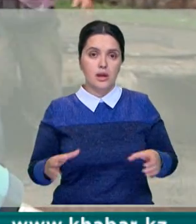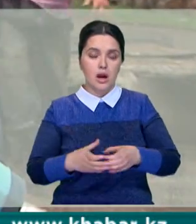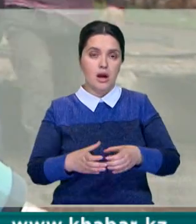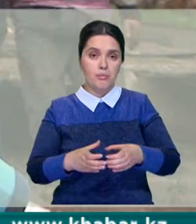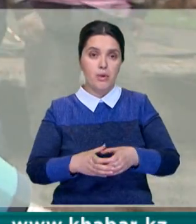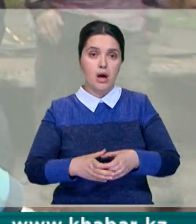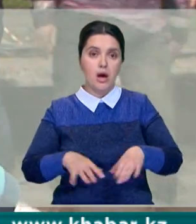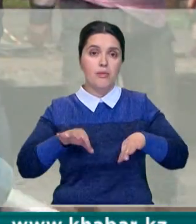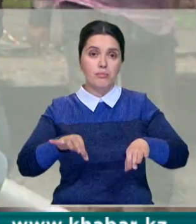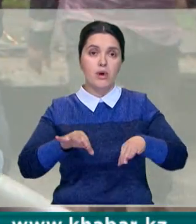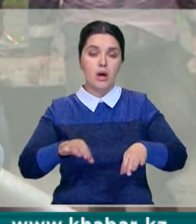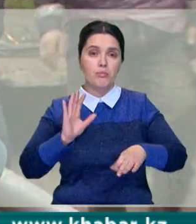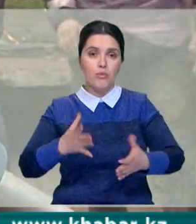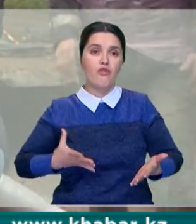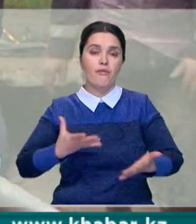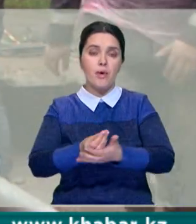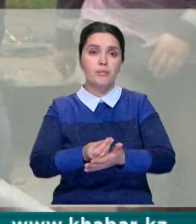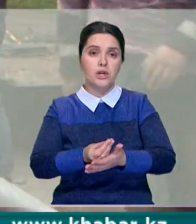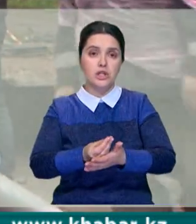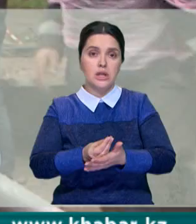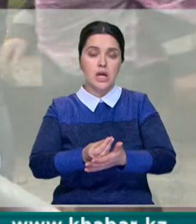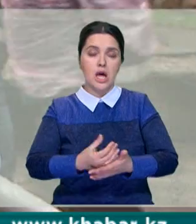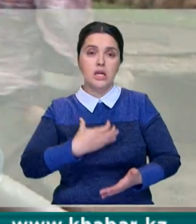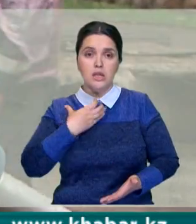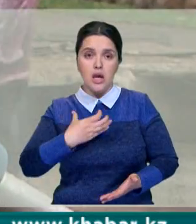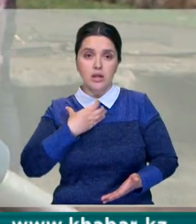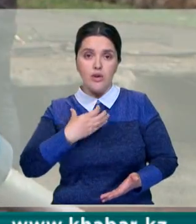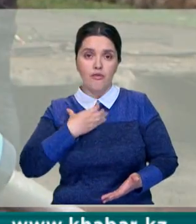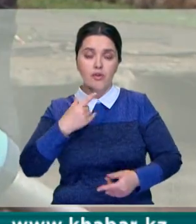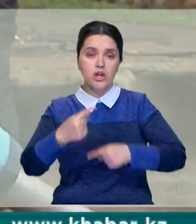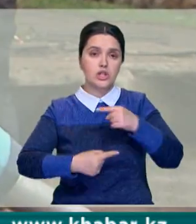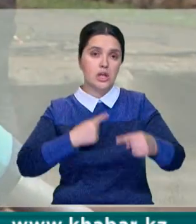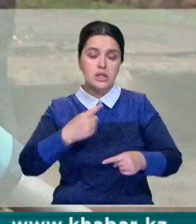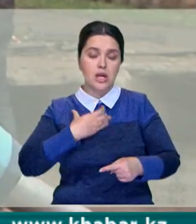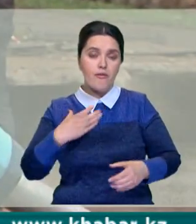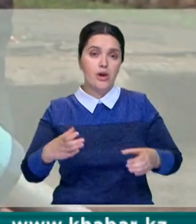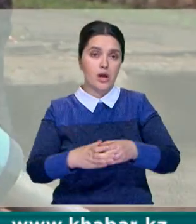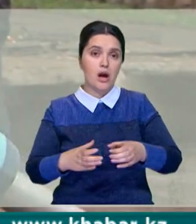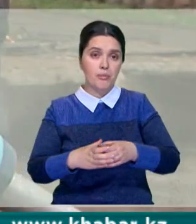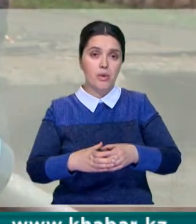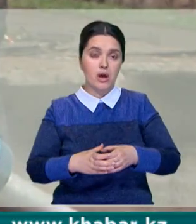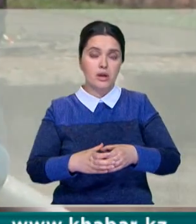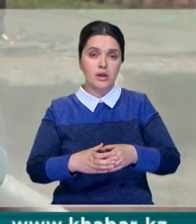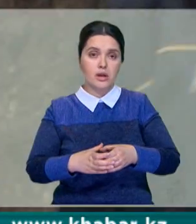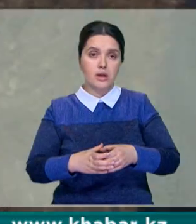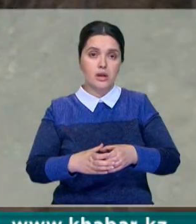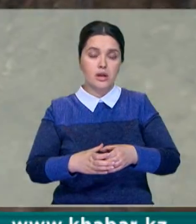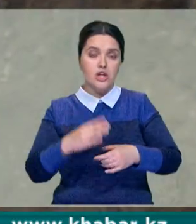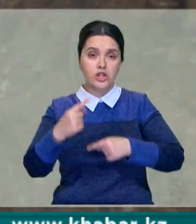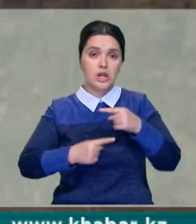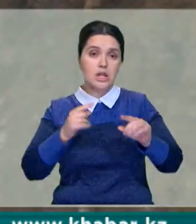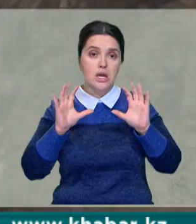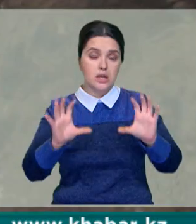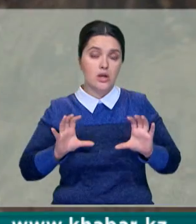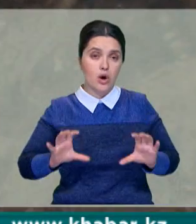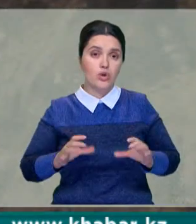Автомобили всем владельцам будут выплачены компенсации через страховые компании в установленном законом порядке. На сегодняшний